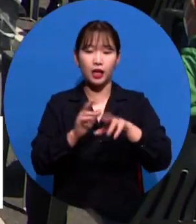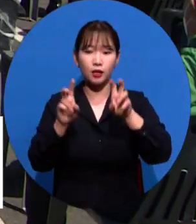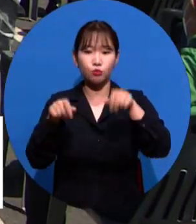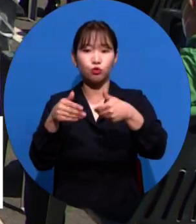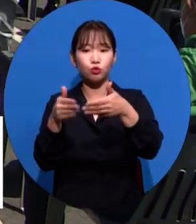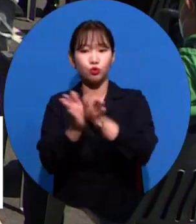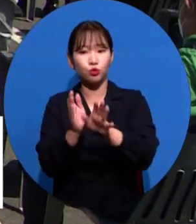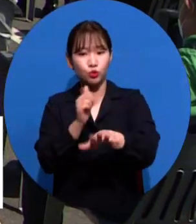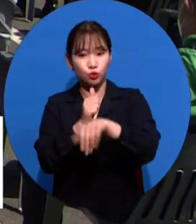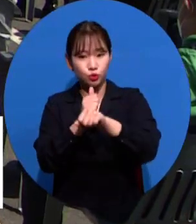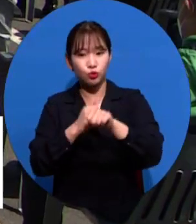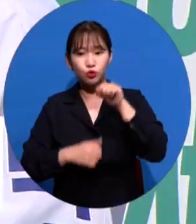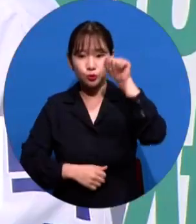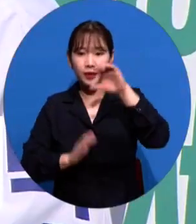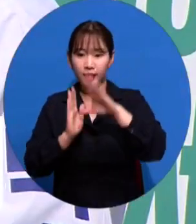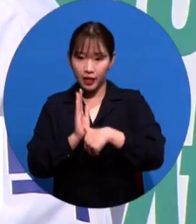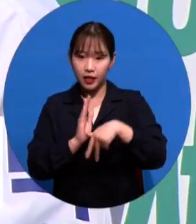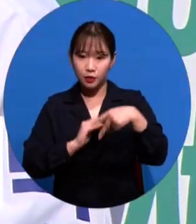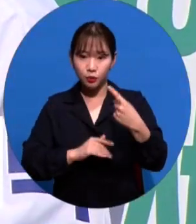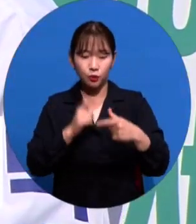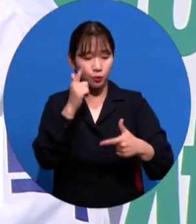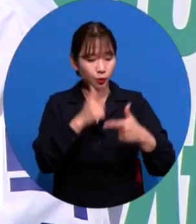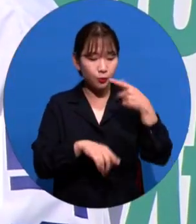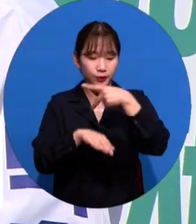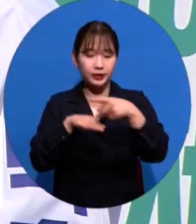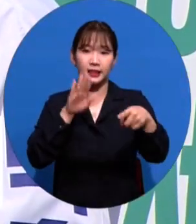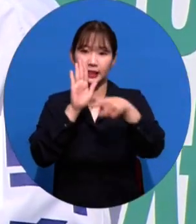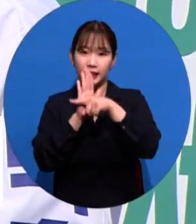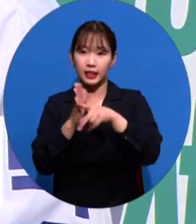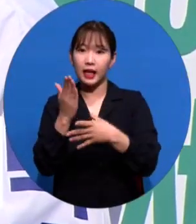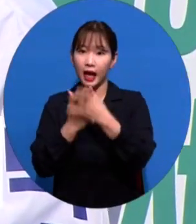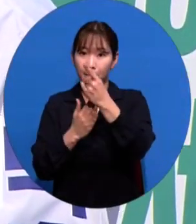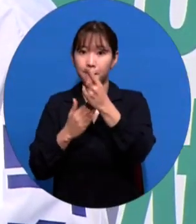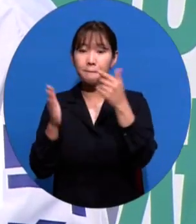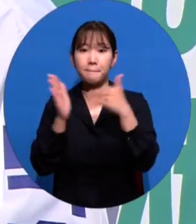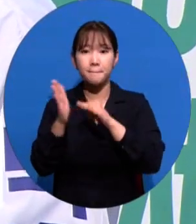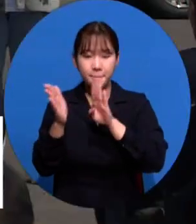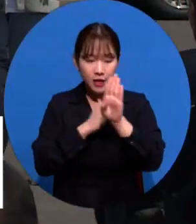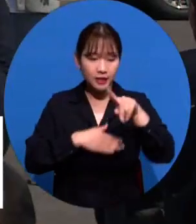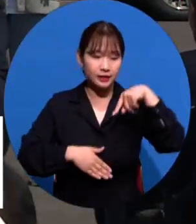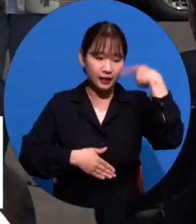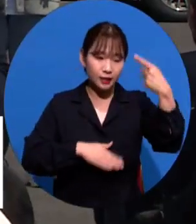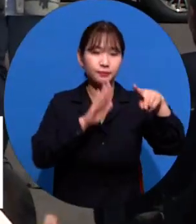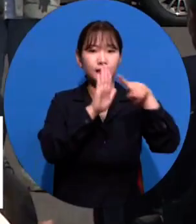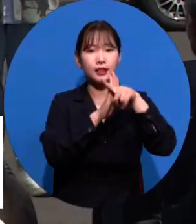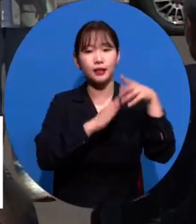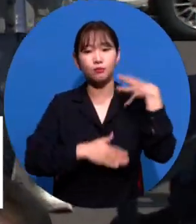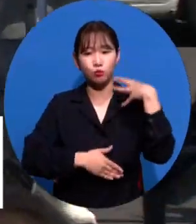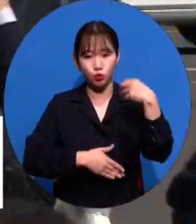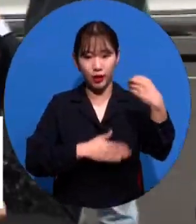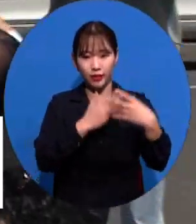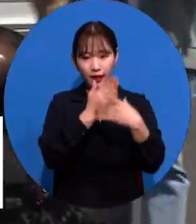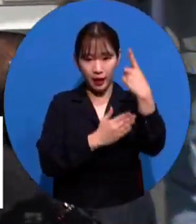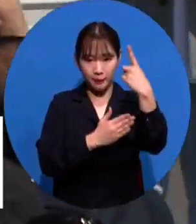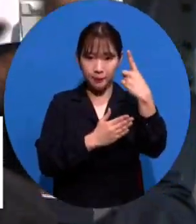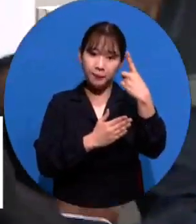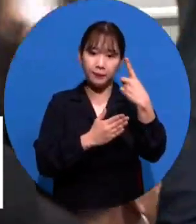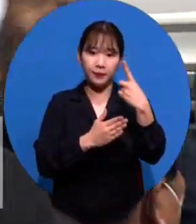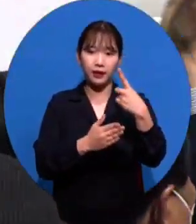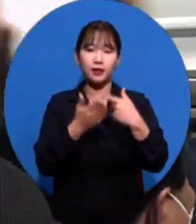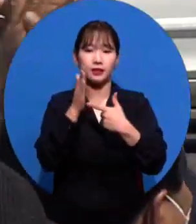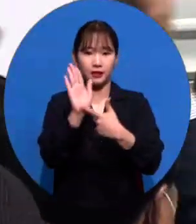출마 선언 때도 목포와 신안에 1단계 통합을 거쳐 2단계 무안까지 무안반도